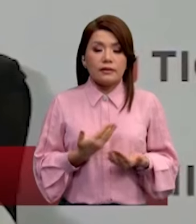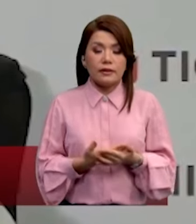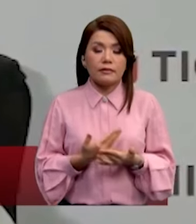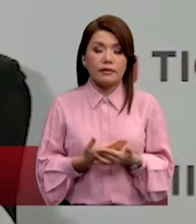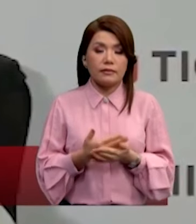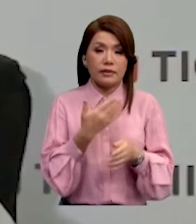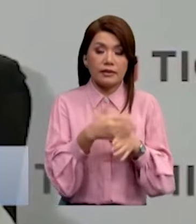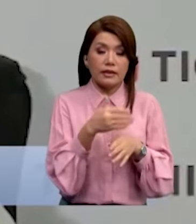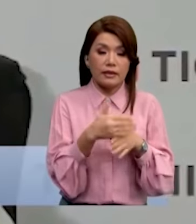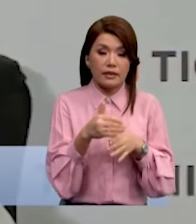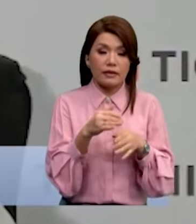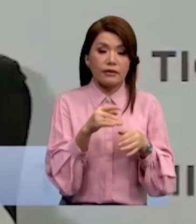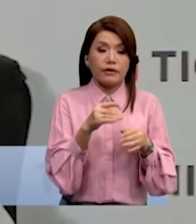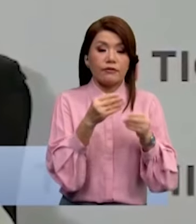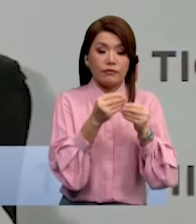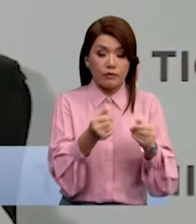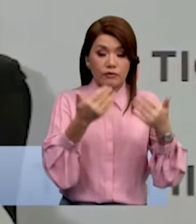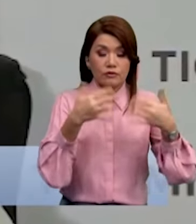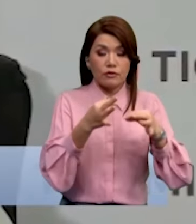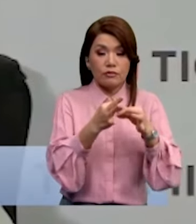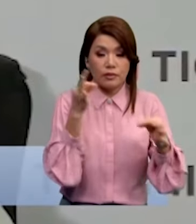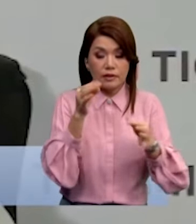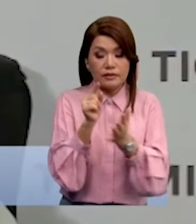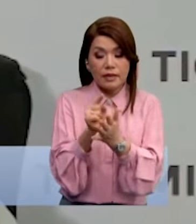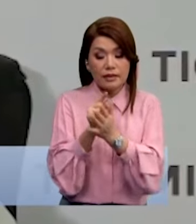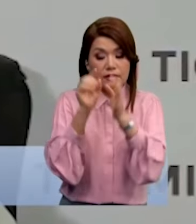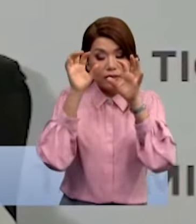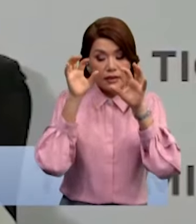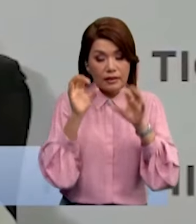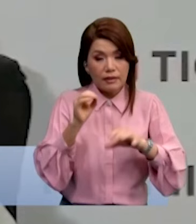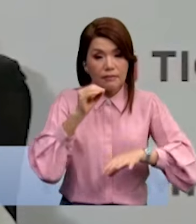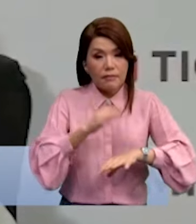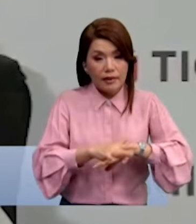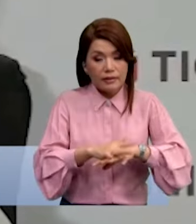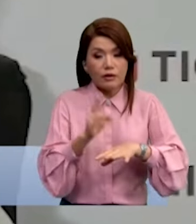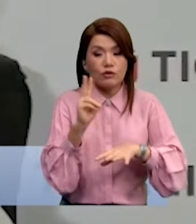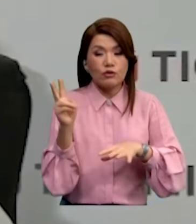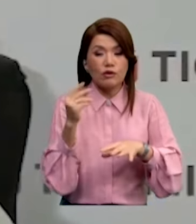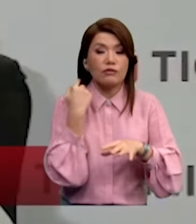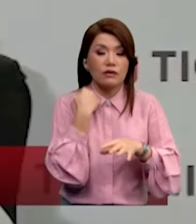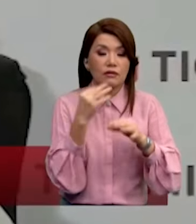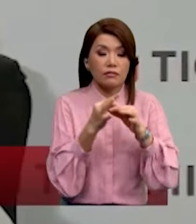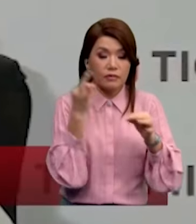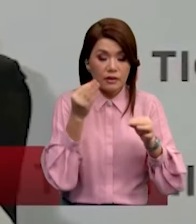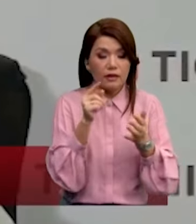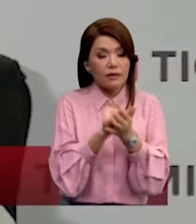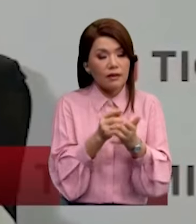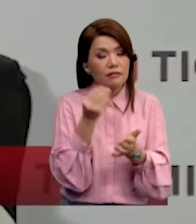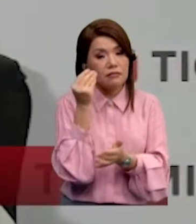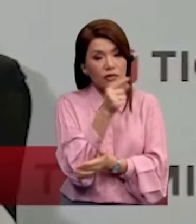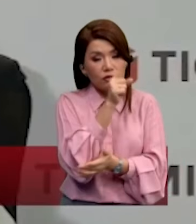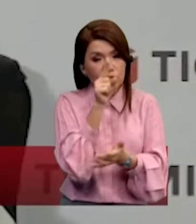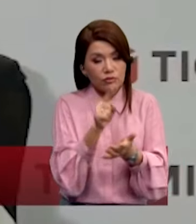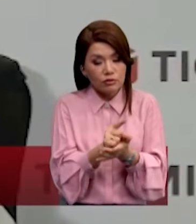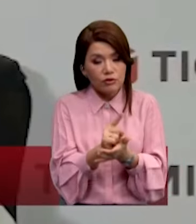Егер несиені есептен шығарсаңыз, біздің салық заңнамасына сәйкес банк есептен шығарылған несие бойынша салық төлеуге міндетті болып